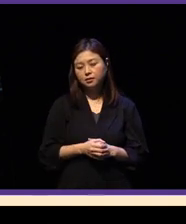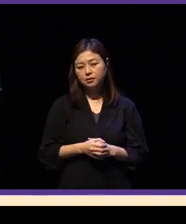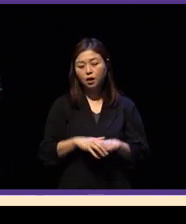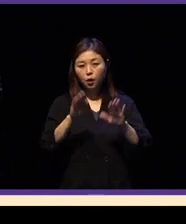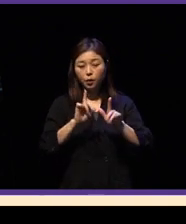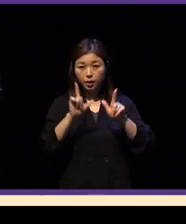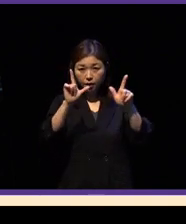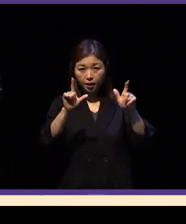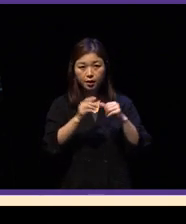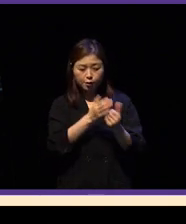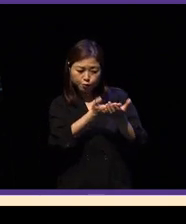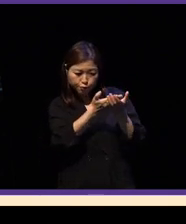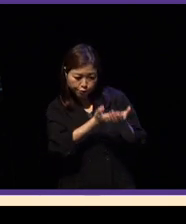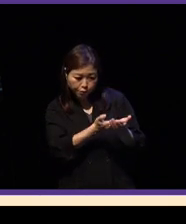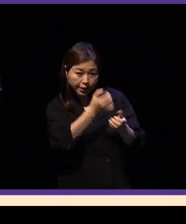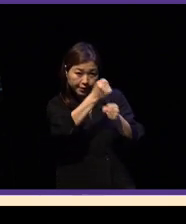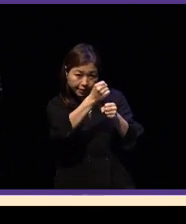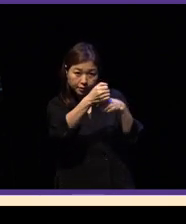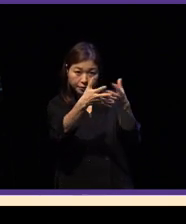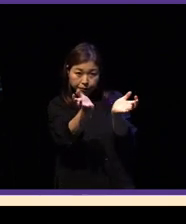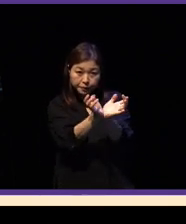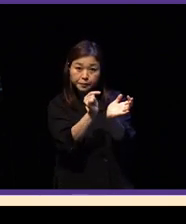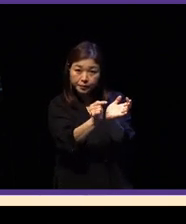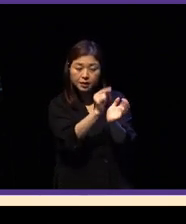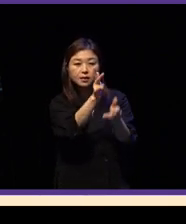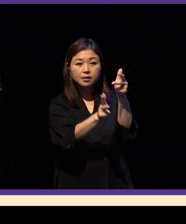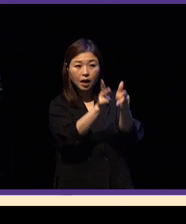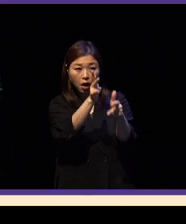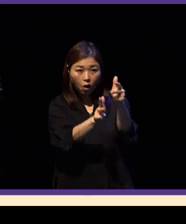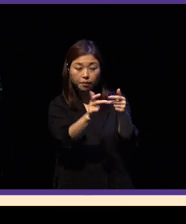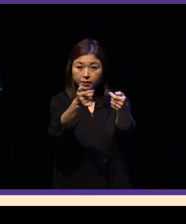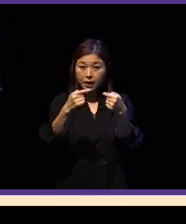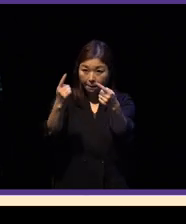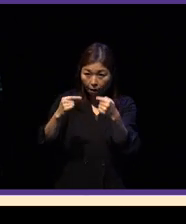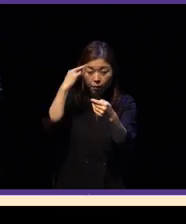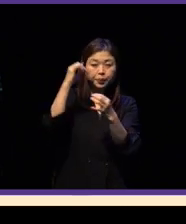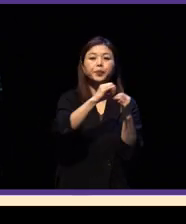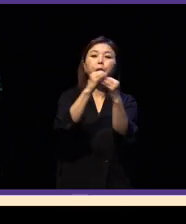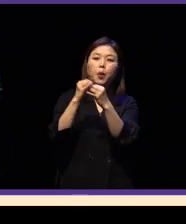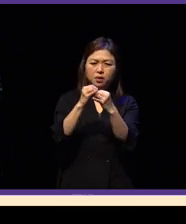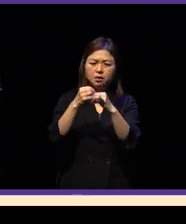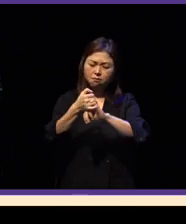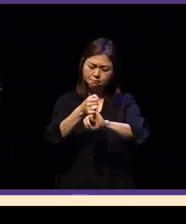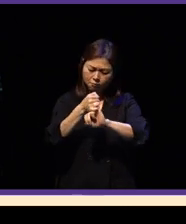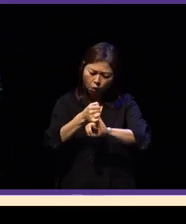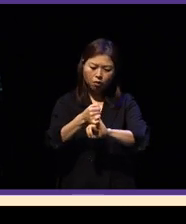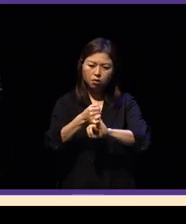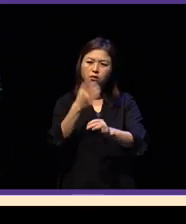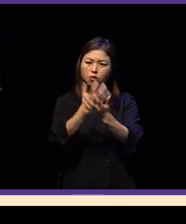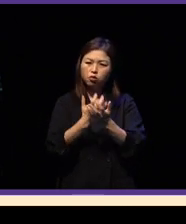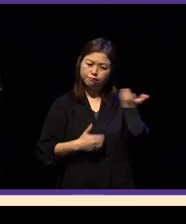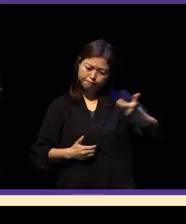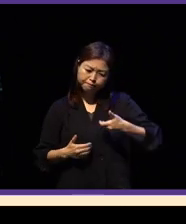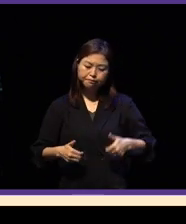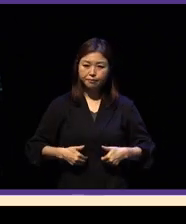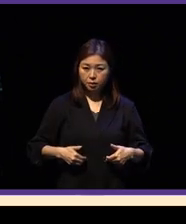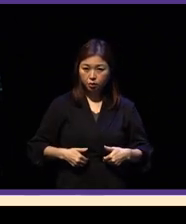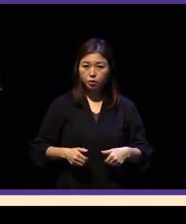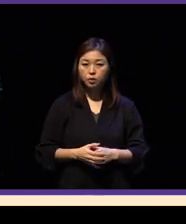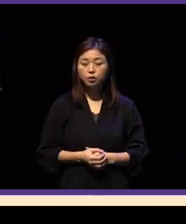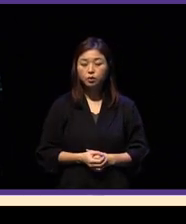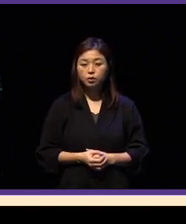그 핵심 창작진에 대한 사업 참여 동의서를 필수적으로 제출하게 되어 있습니다.